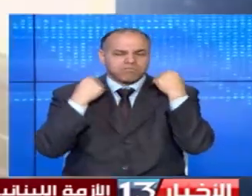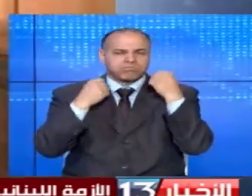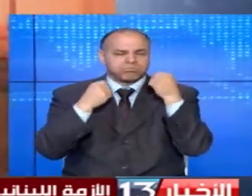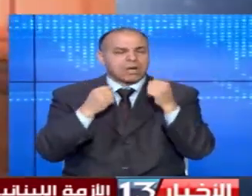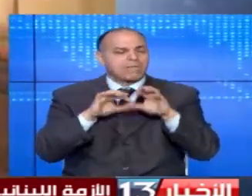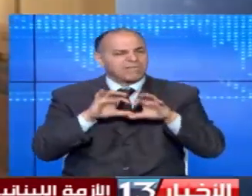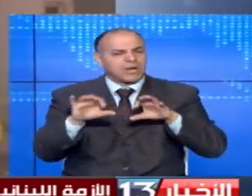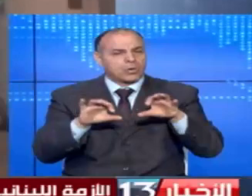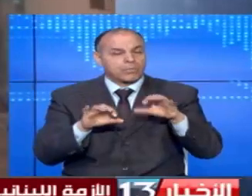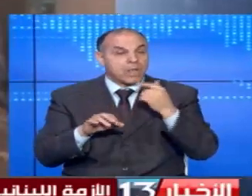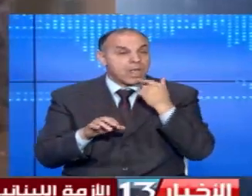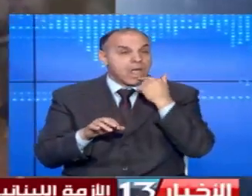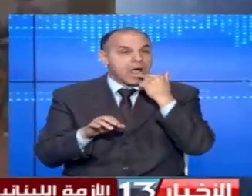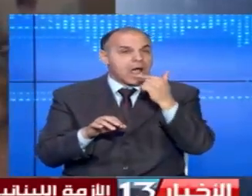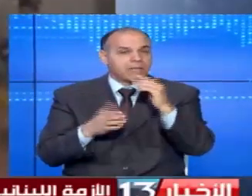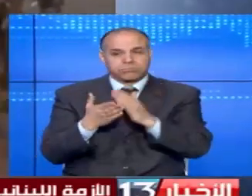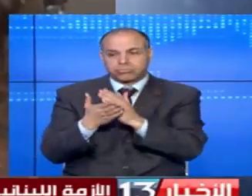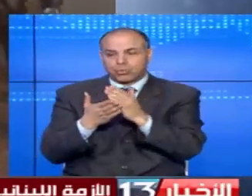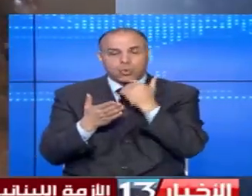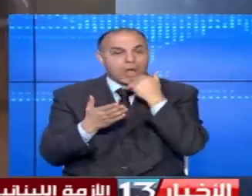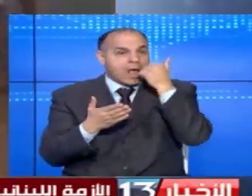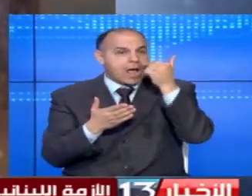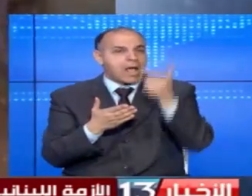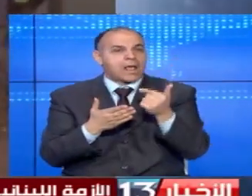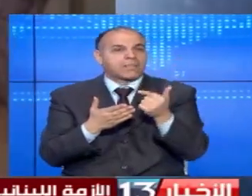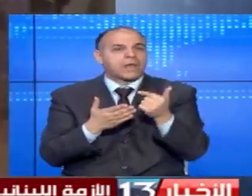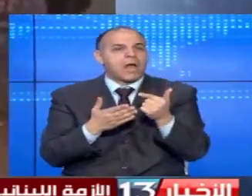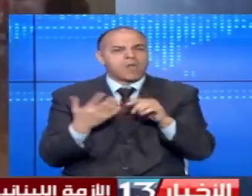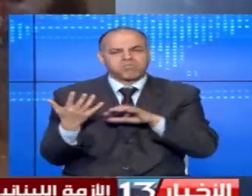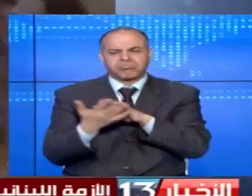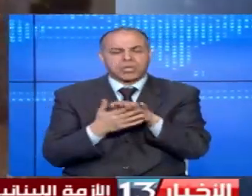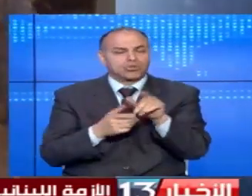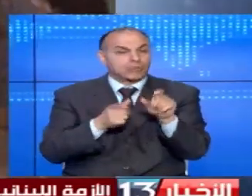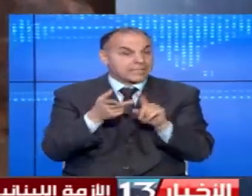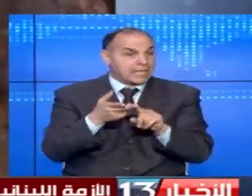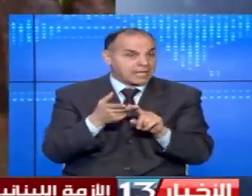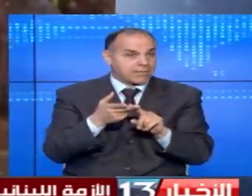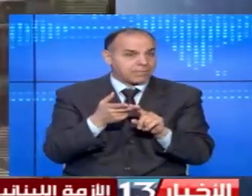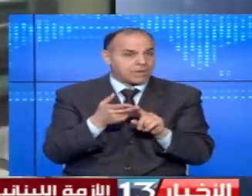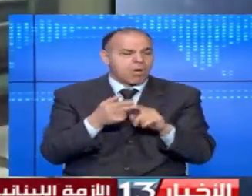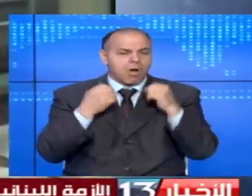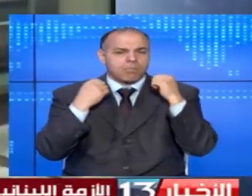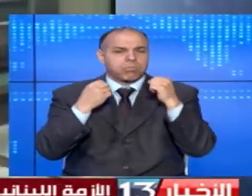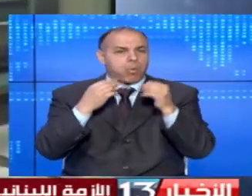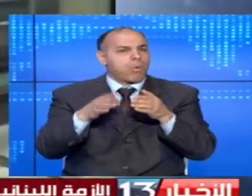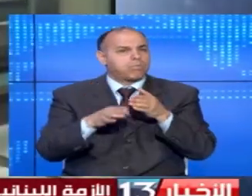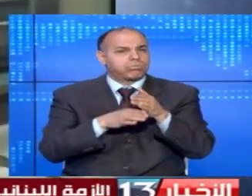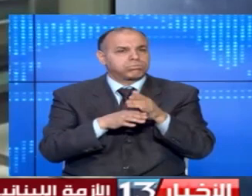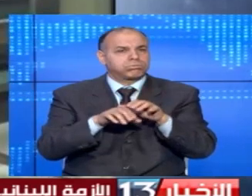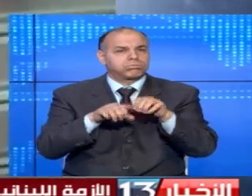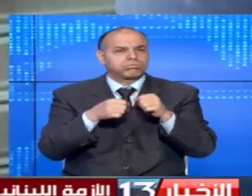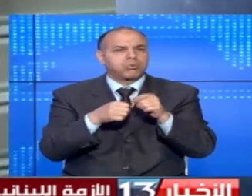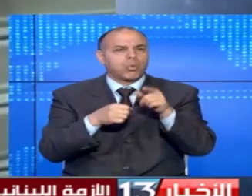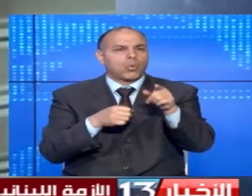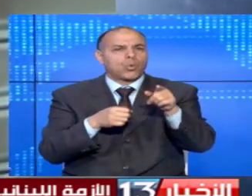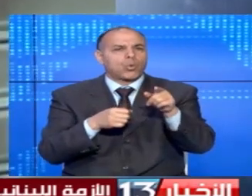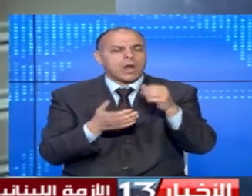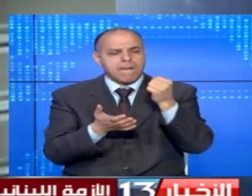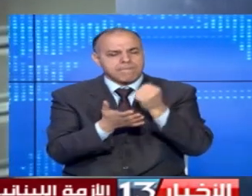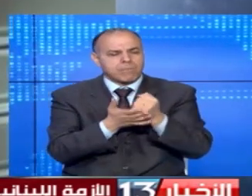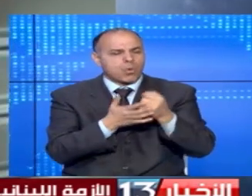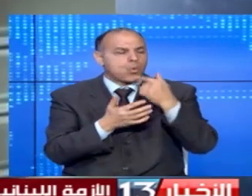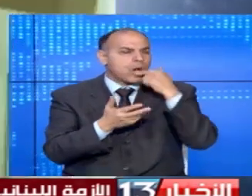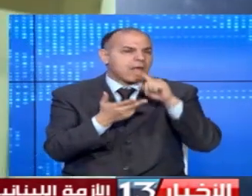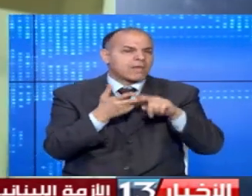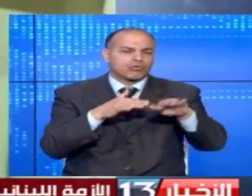كما اعتقلت عددا منهم وصفتهم بمثل الشعب حيث اقدم متظاهرون على تحسين مواجهه مصر فين